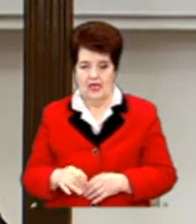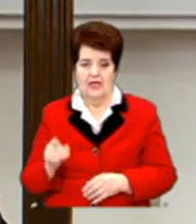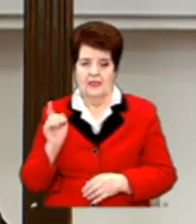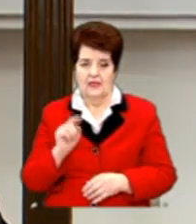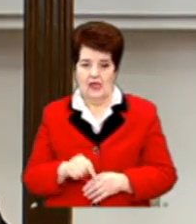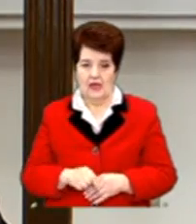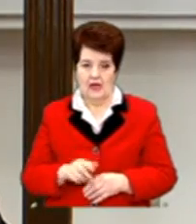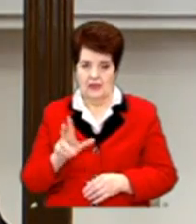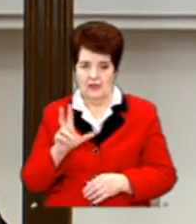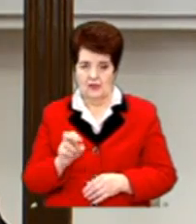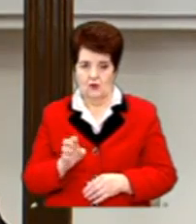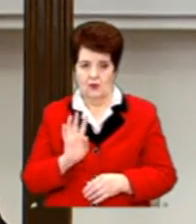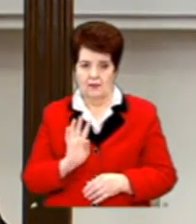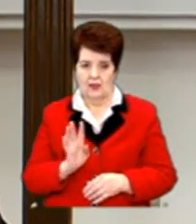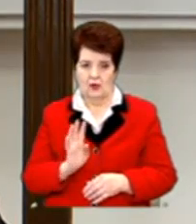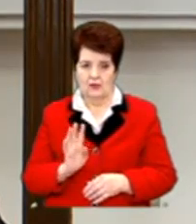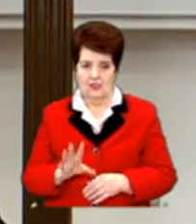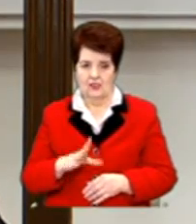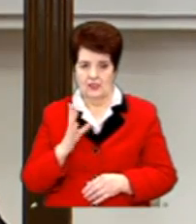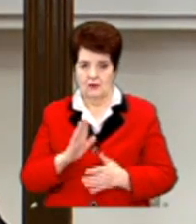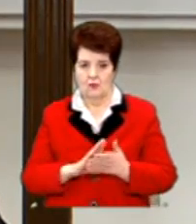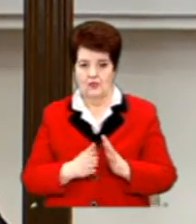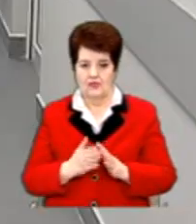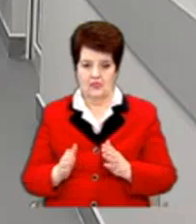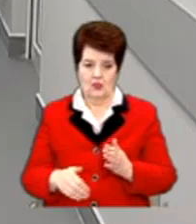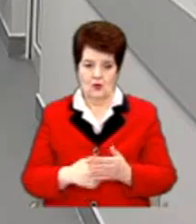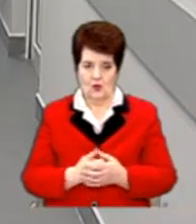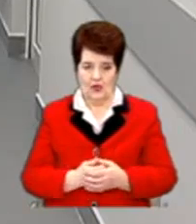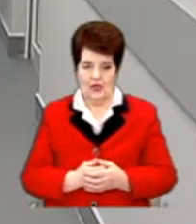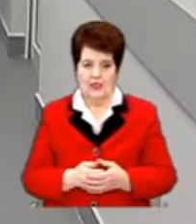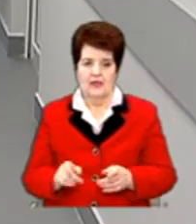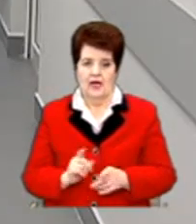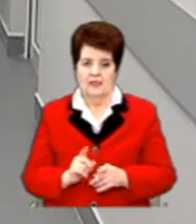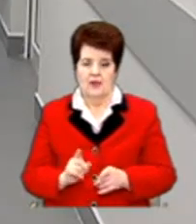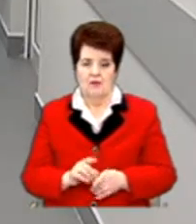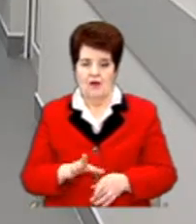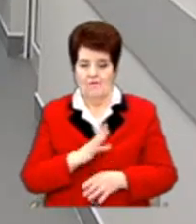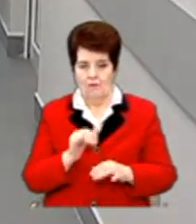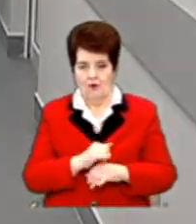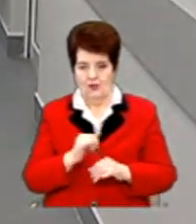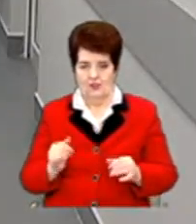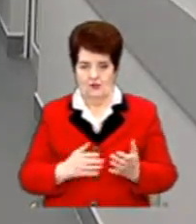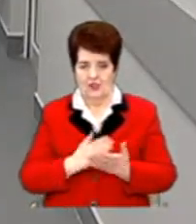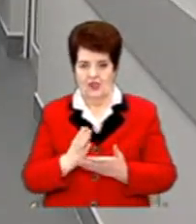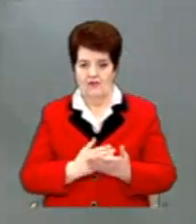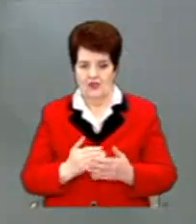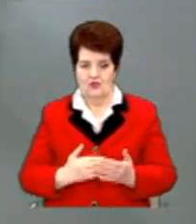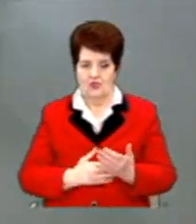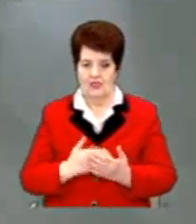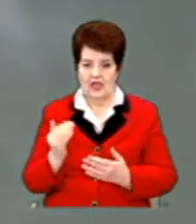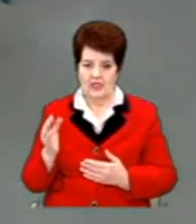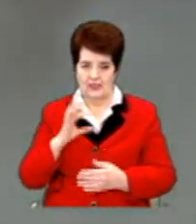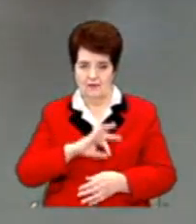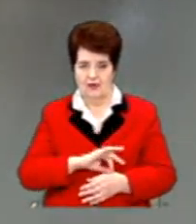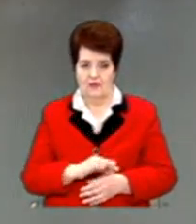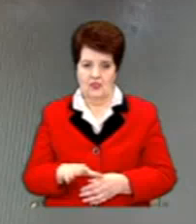care 340 sunt poziții noi. De asemenea, au fost extinse și serviciile de înaltă performanță. Din